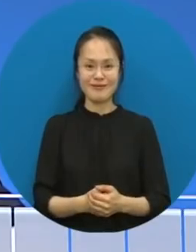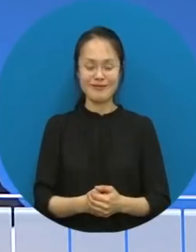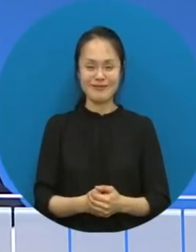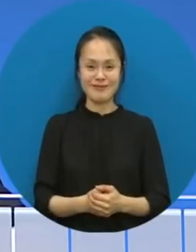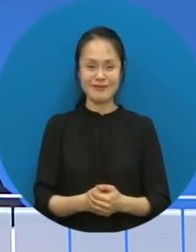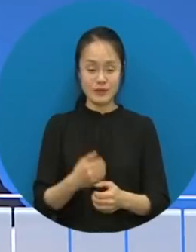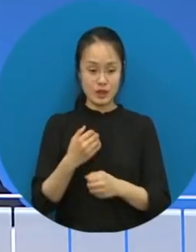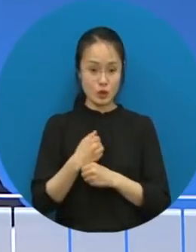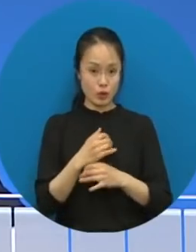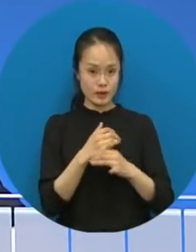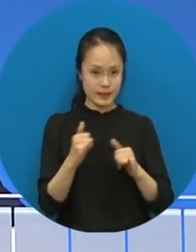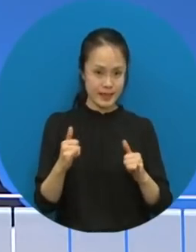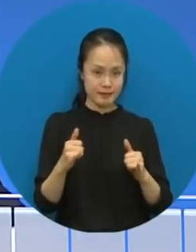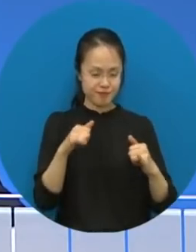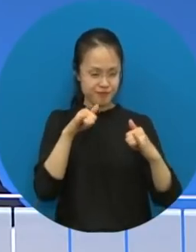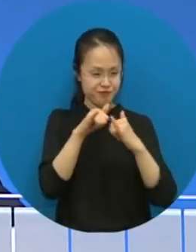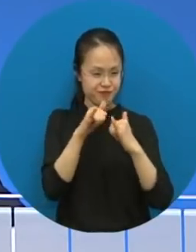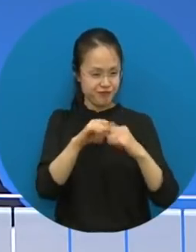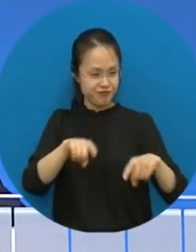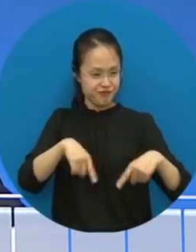때문입니다.